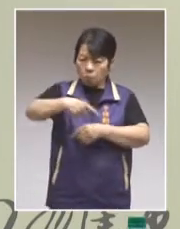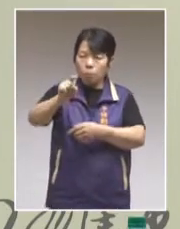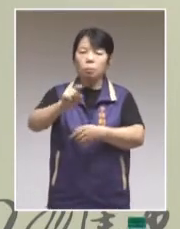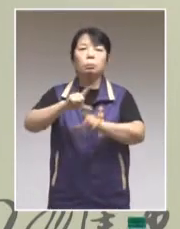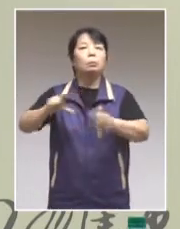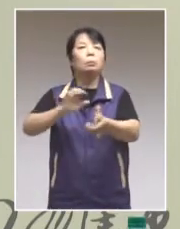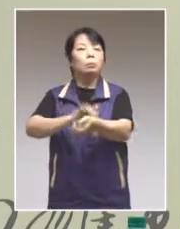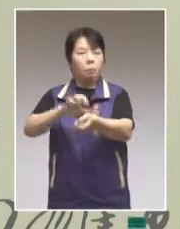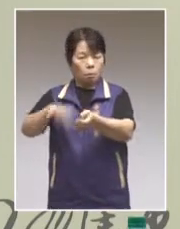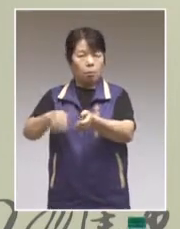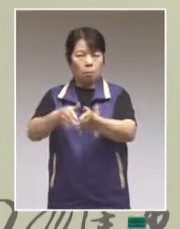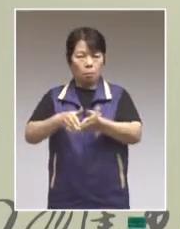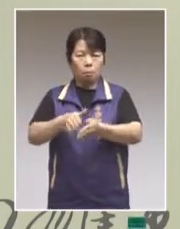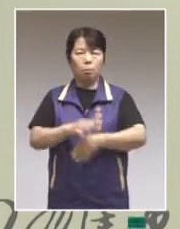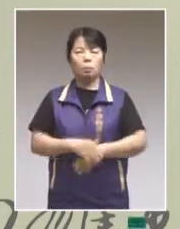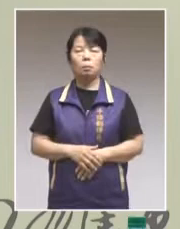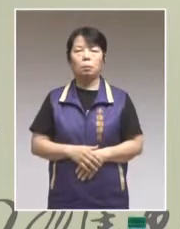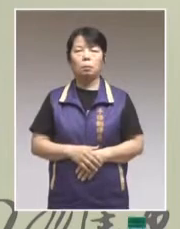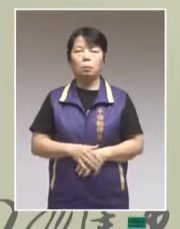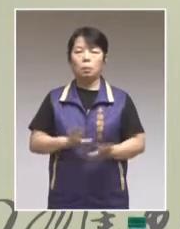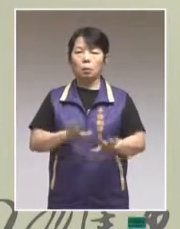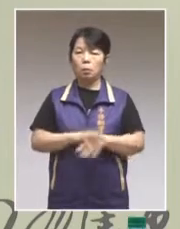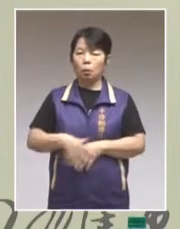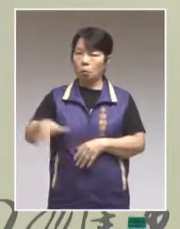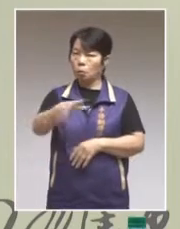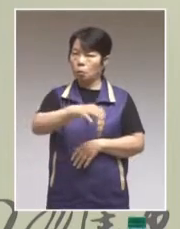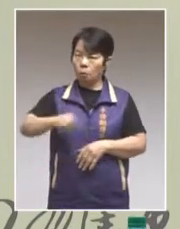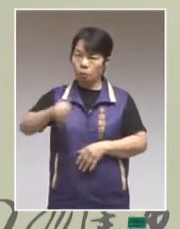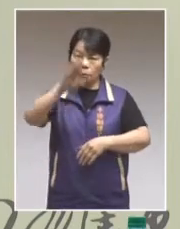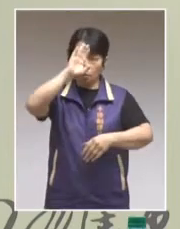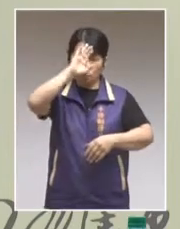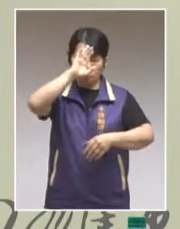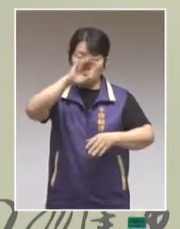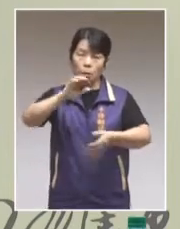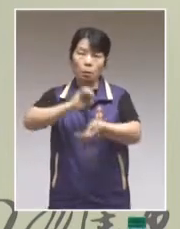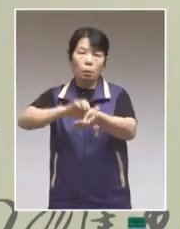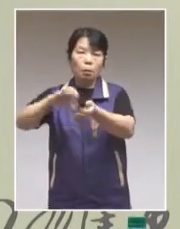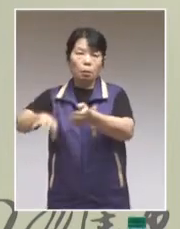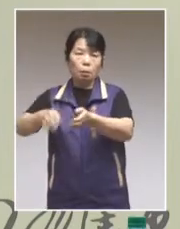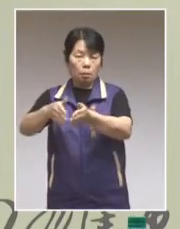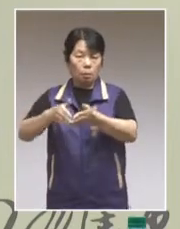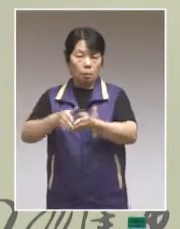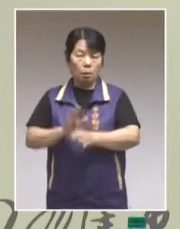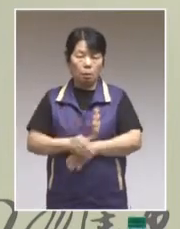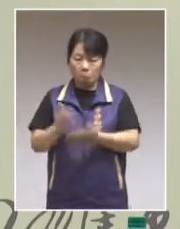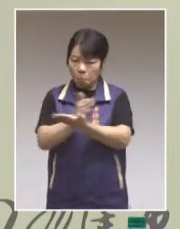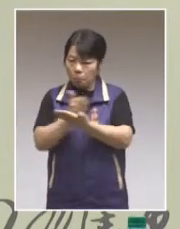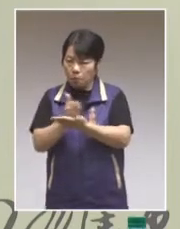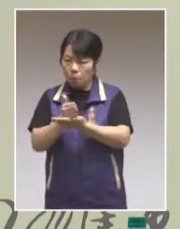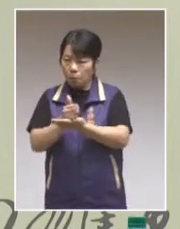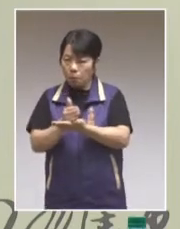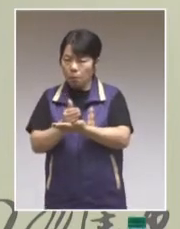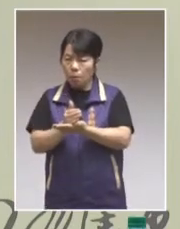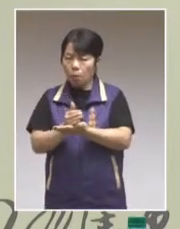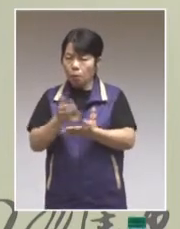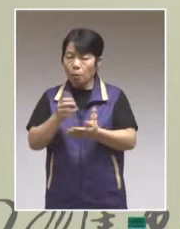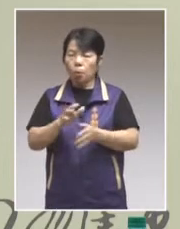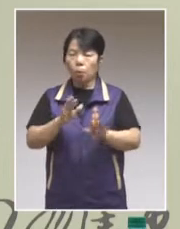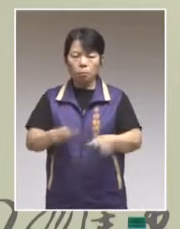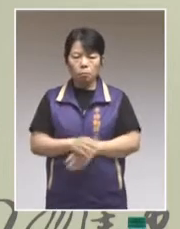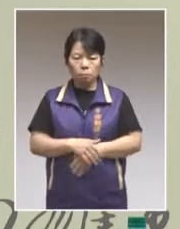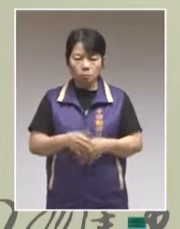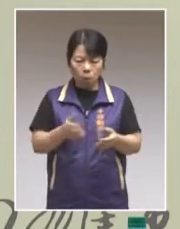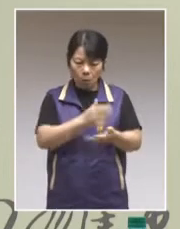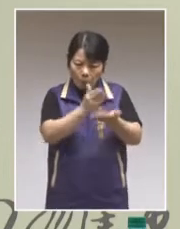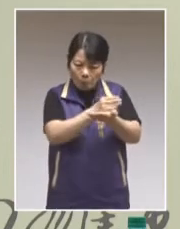好，所以就整个全体的病患在医院当然要做一个评估，好，来看说哪些可